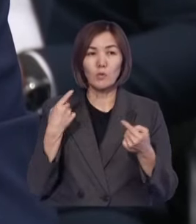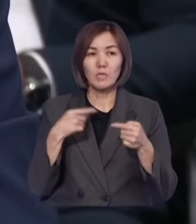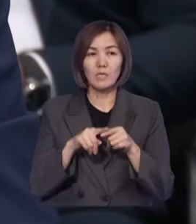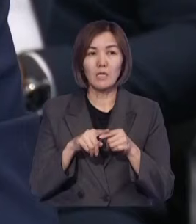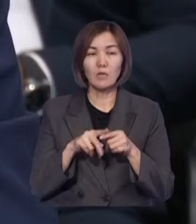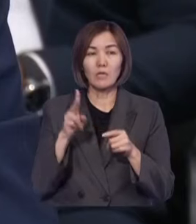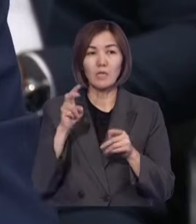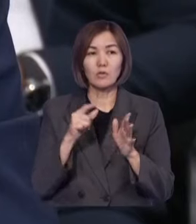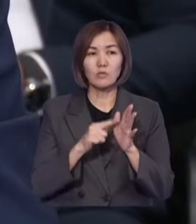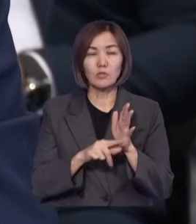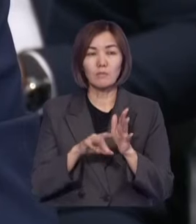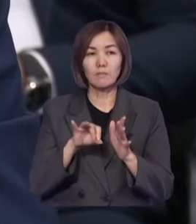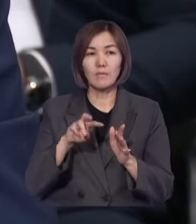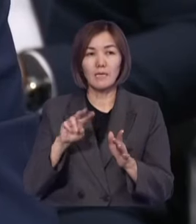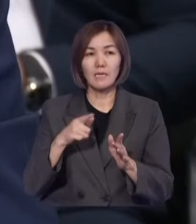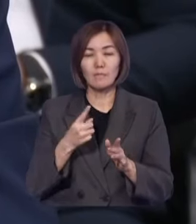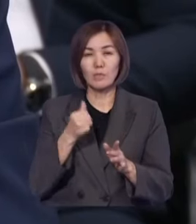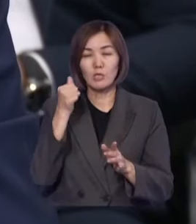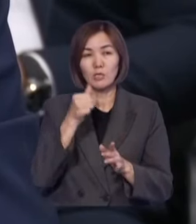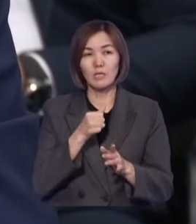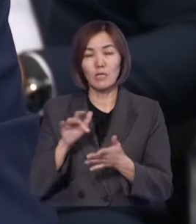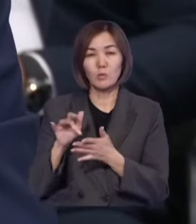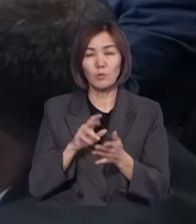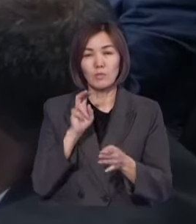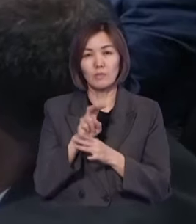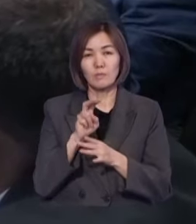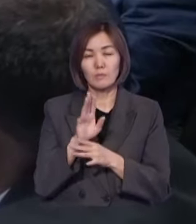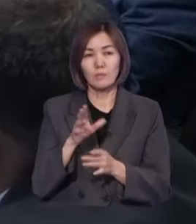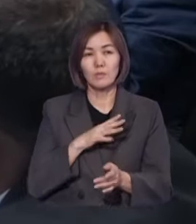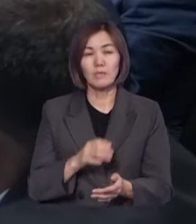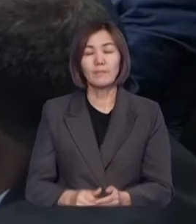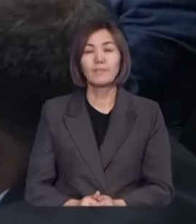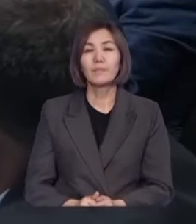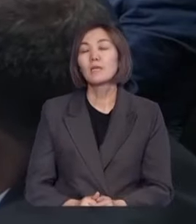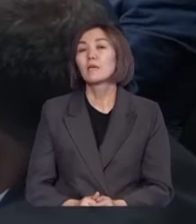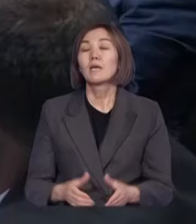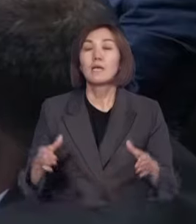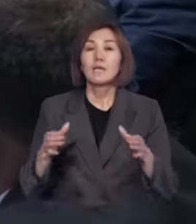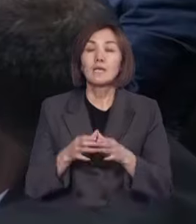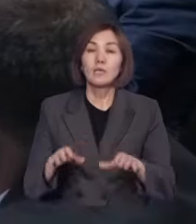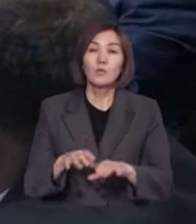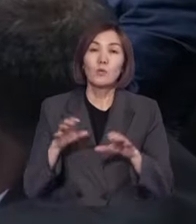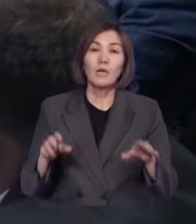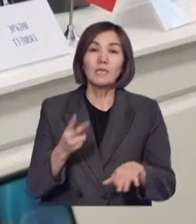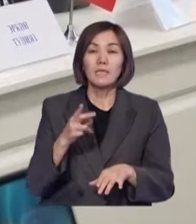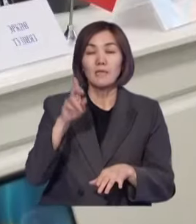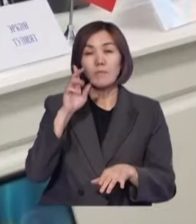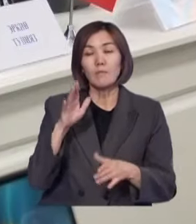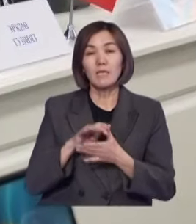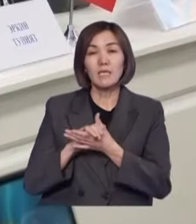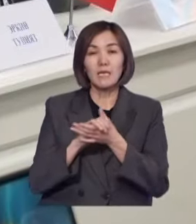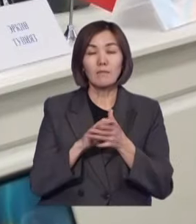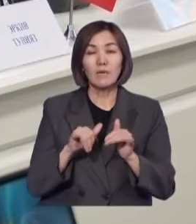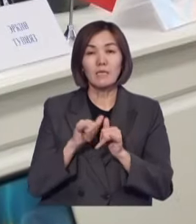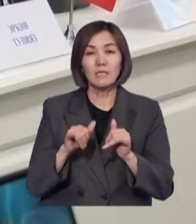270 миллион жылына турист қабылдайды екен. Өз кезегінде делегация төрағасы екі ел арасындағы ынтымақтастықты